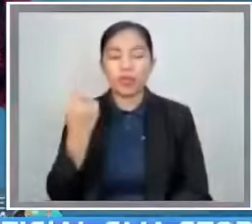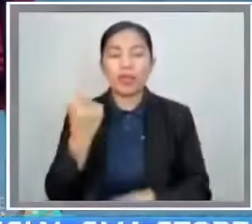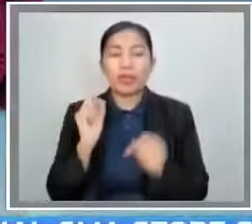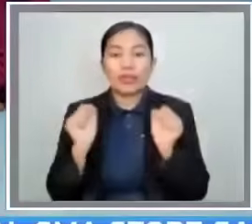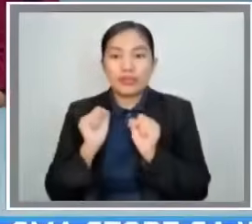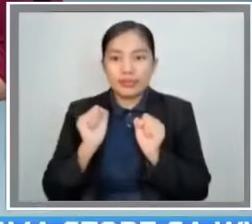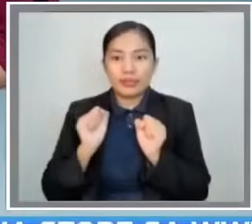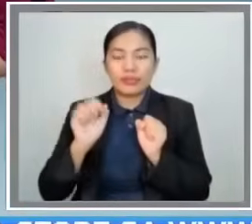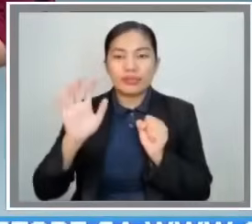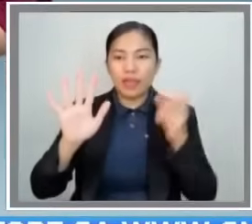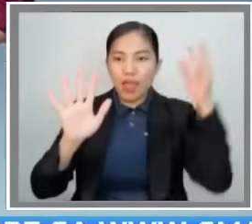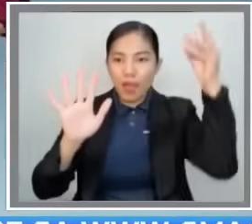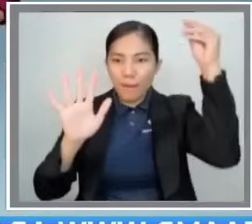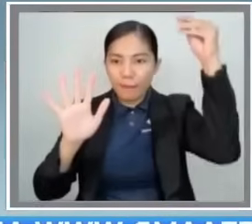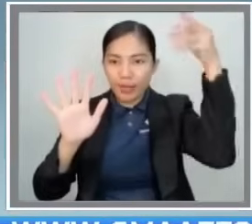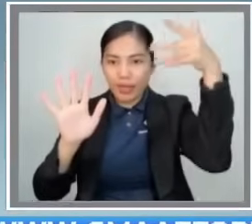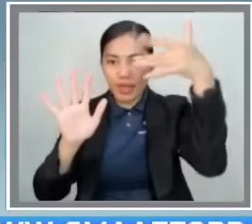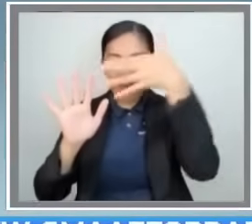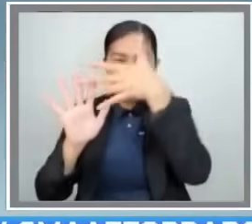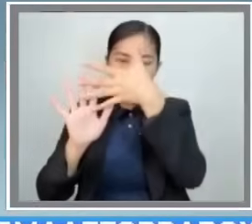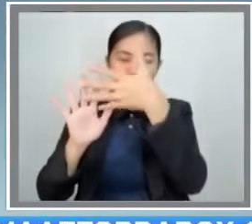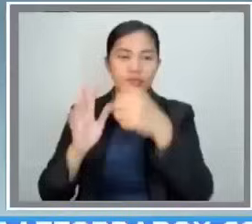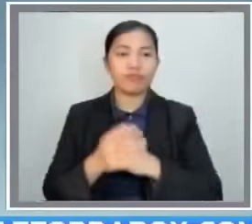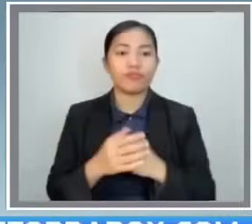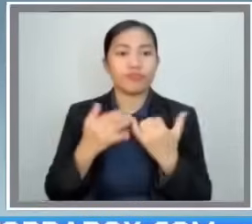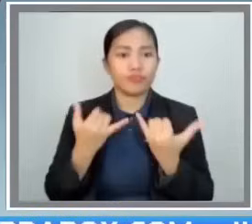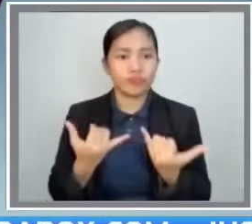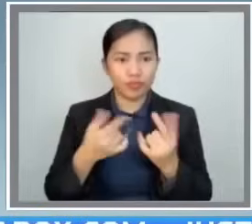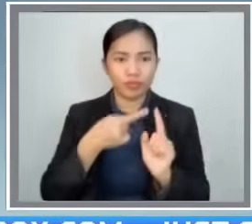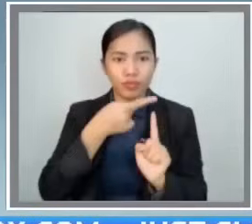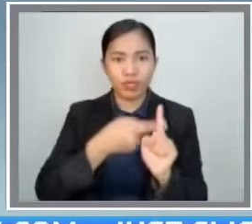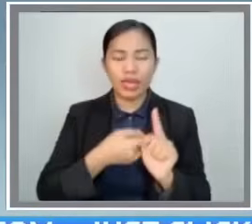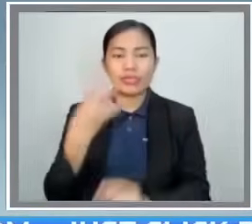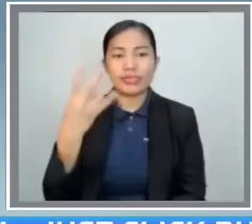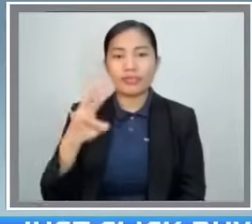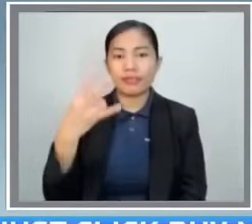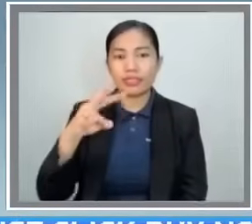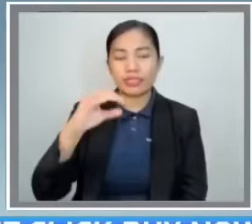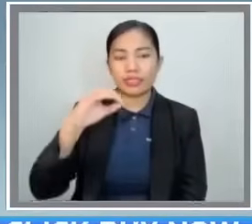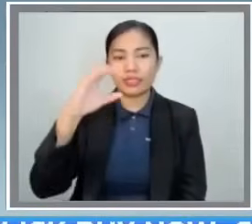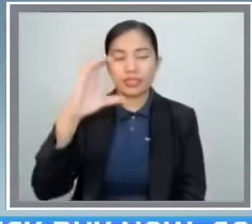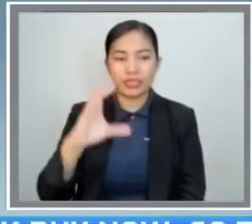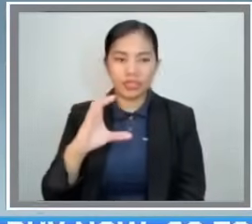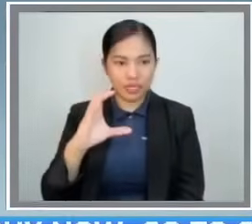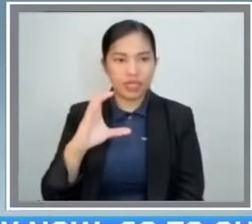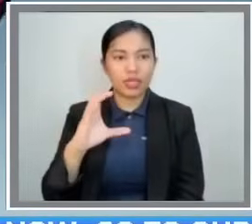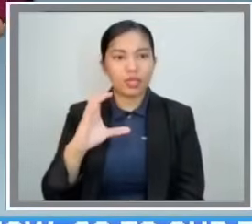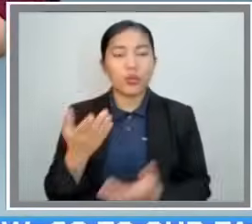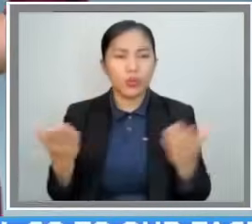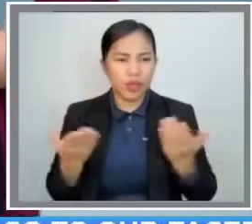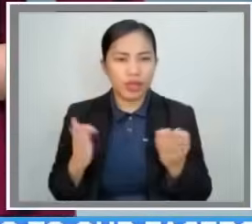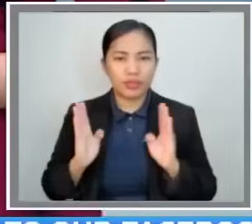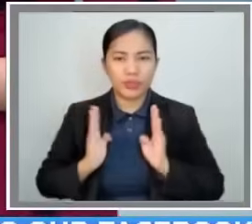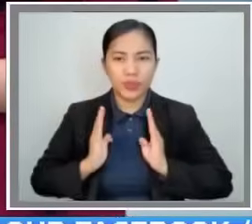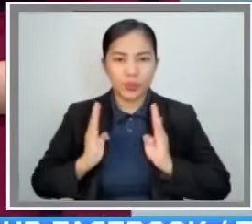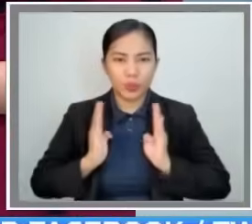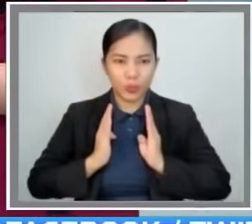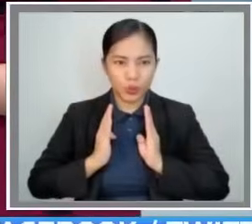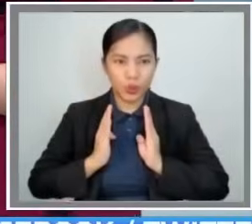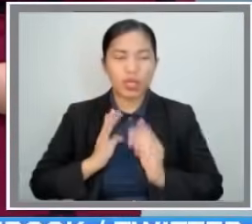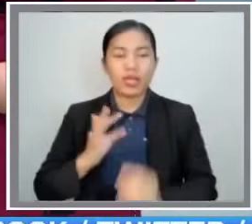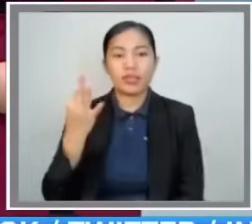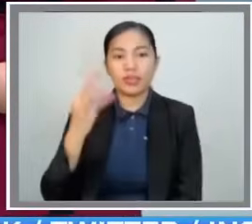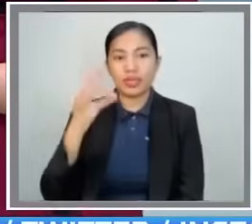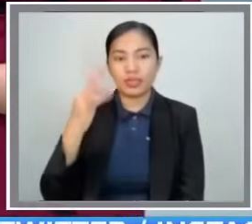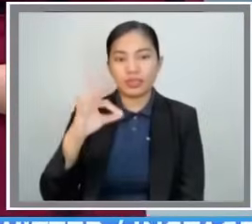araw, nakapagtala ng 17 degrees Celsius na minimum temperature sa City of Pines, Baguio, 19 degrees Celsius